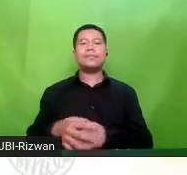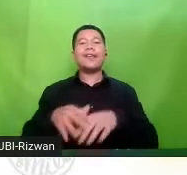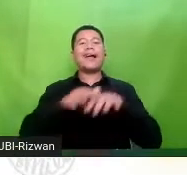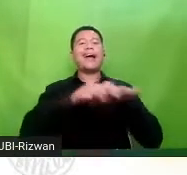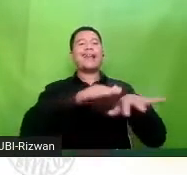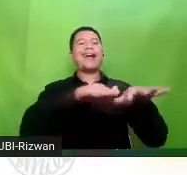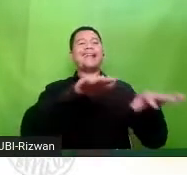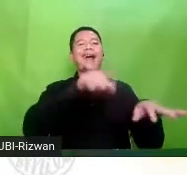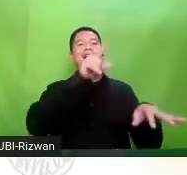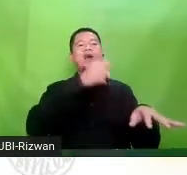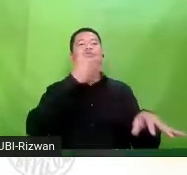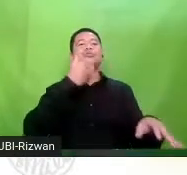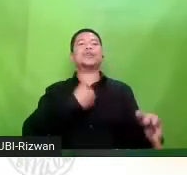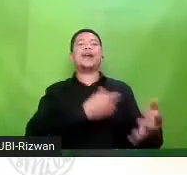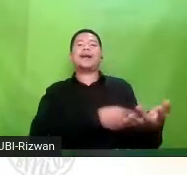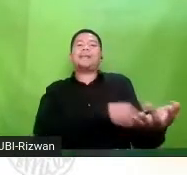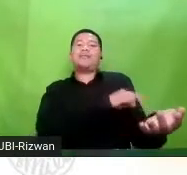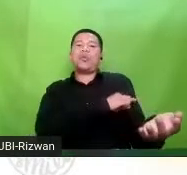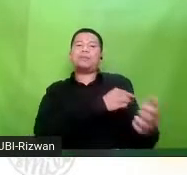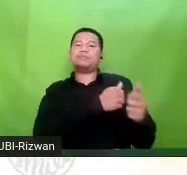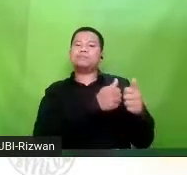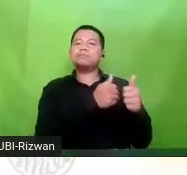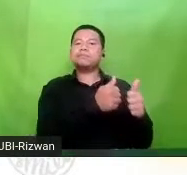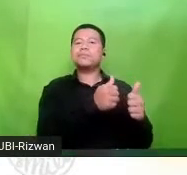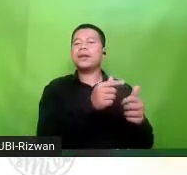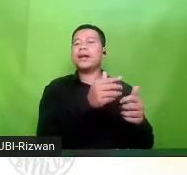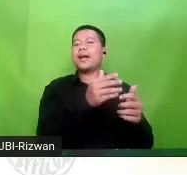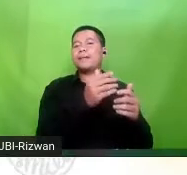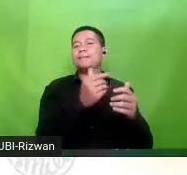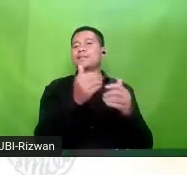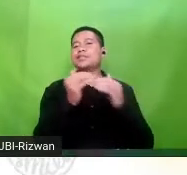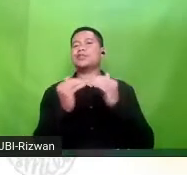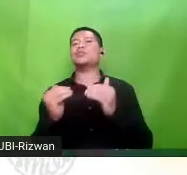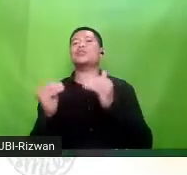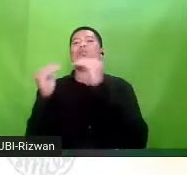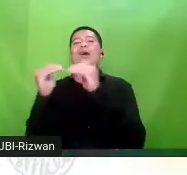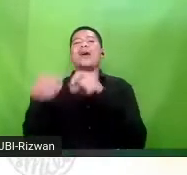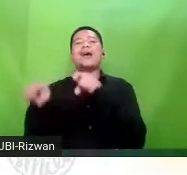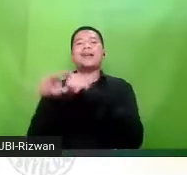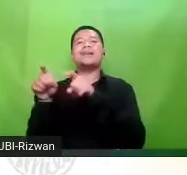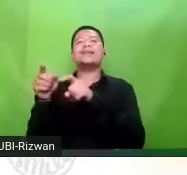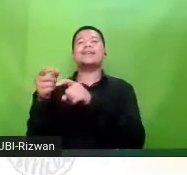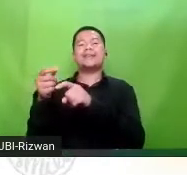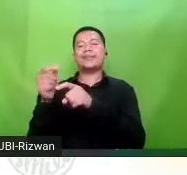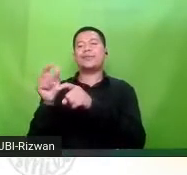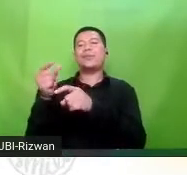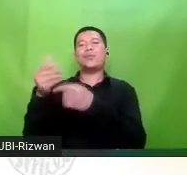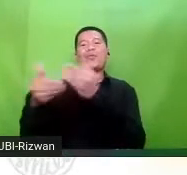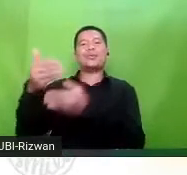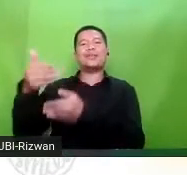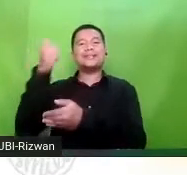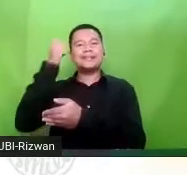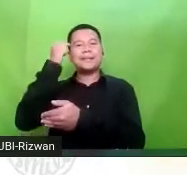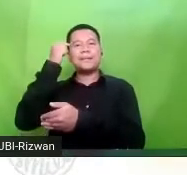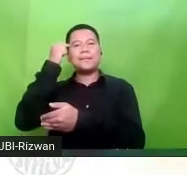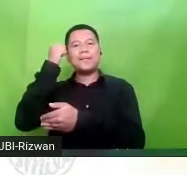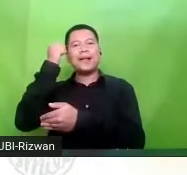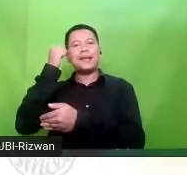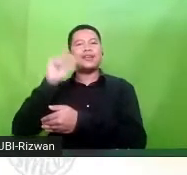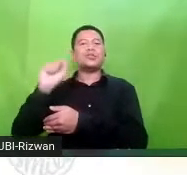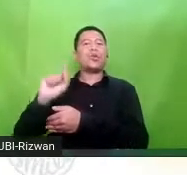kemampuan yang memang sesuai untuk proses belajar di sekolah tersebut